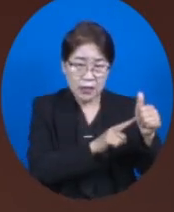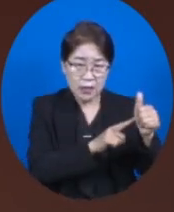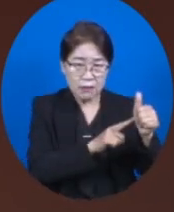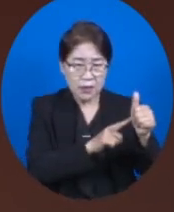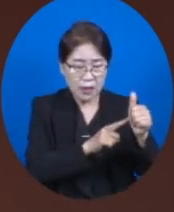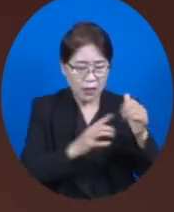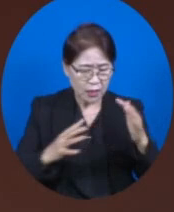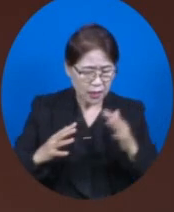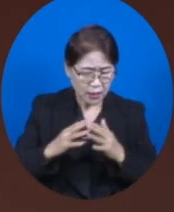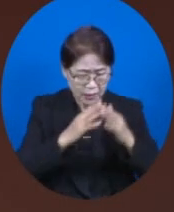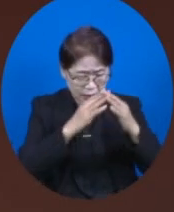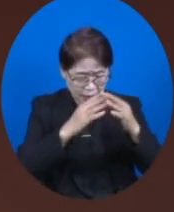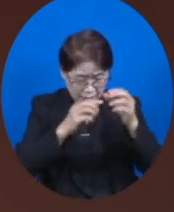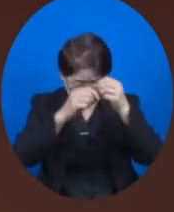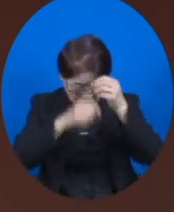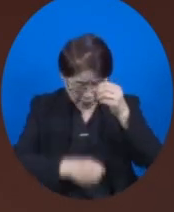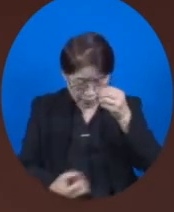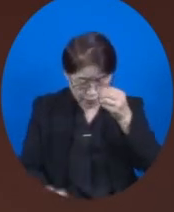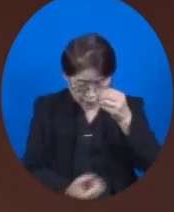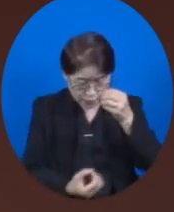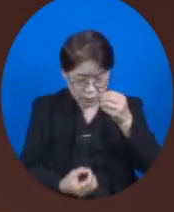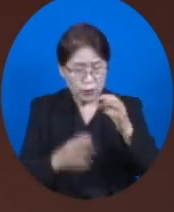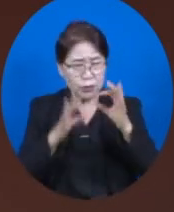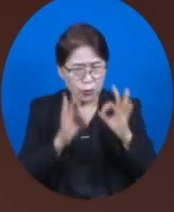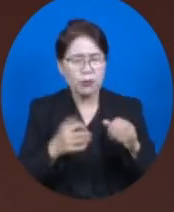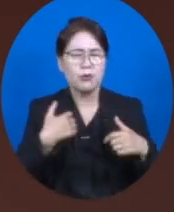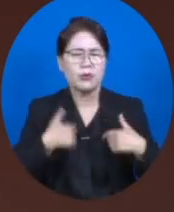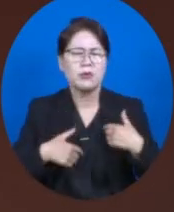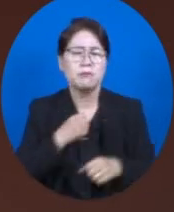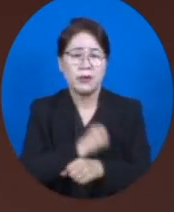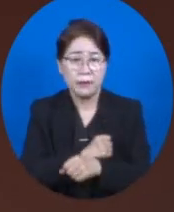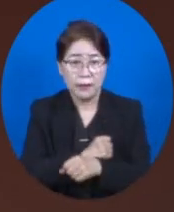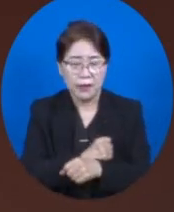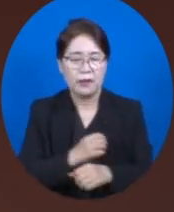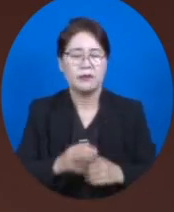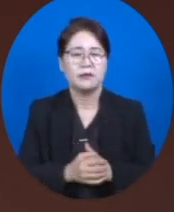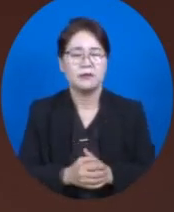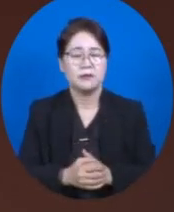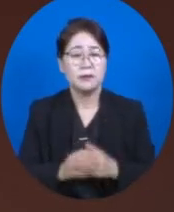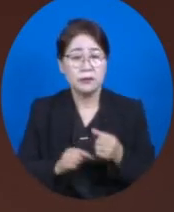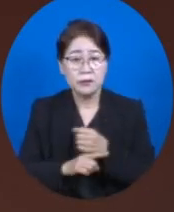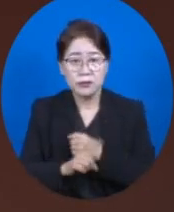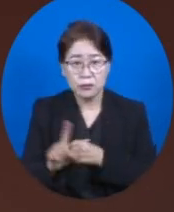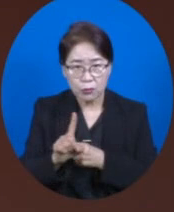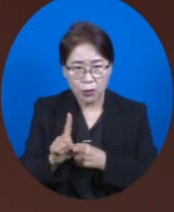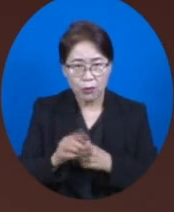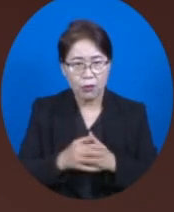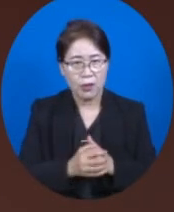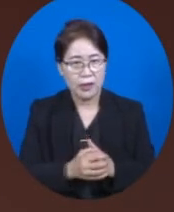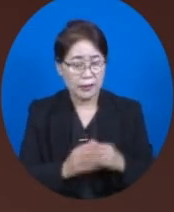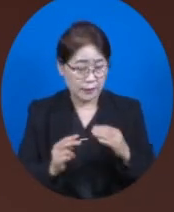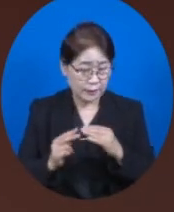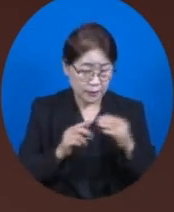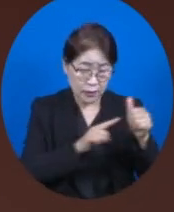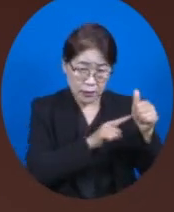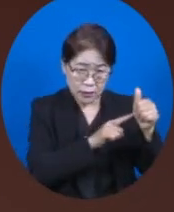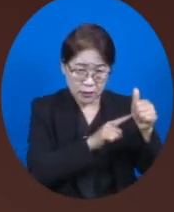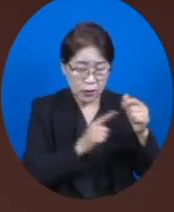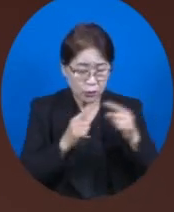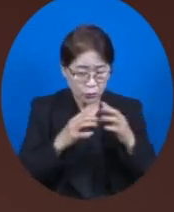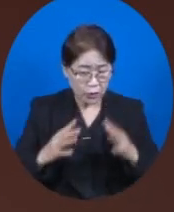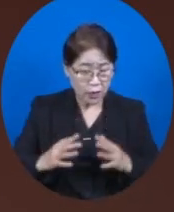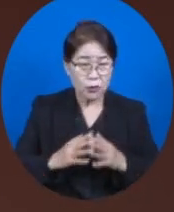보고 기뻐하리라고 하는 거죠 무슨 말입니까 술을 바벨이 성전